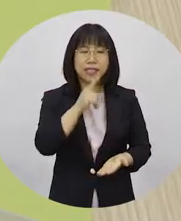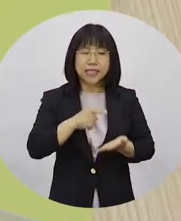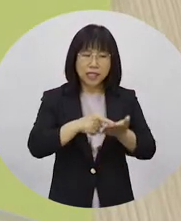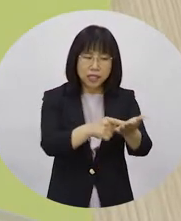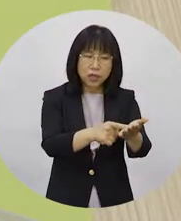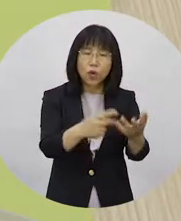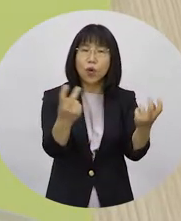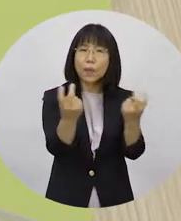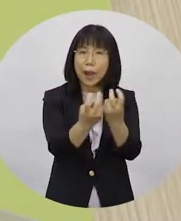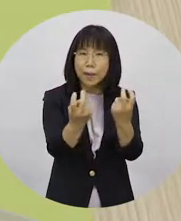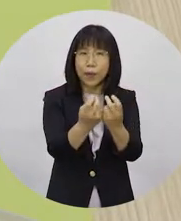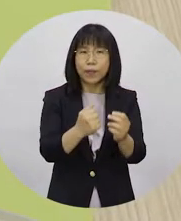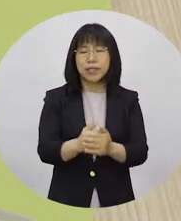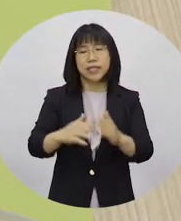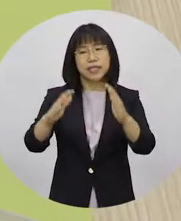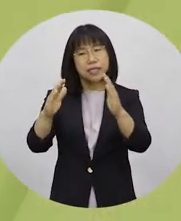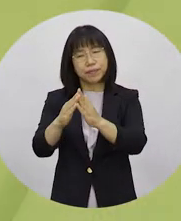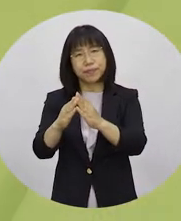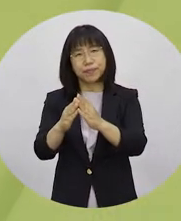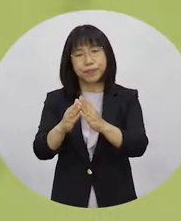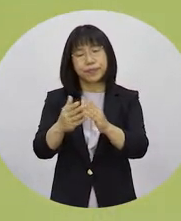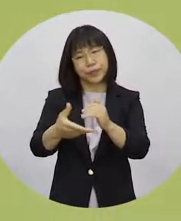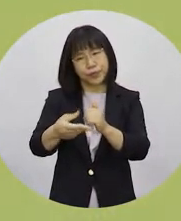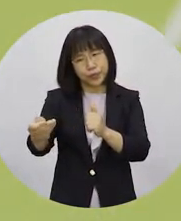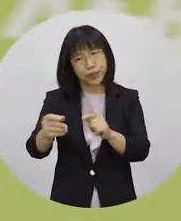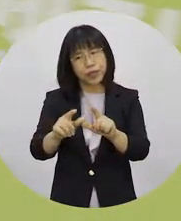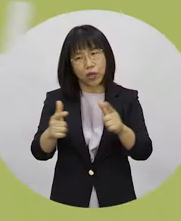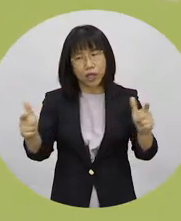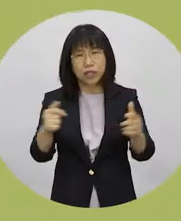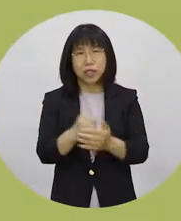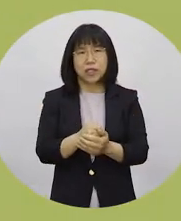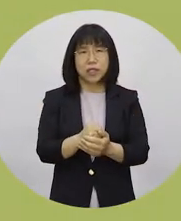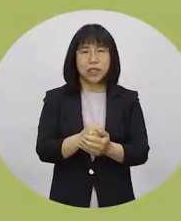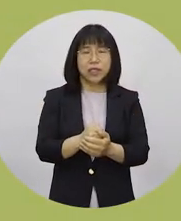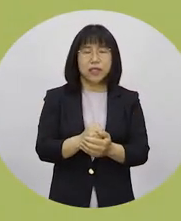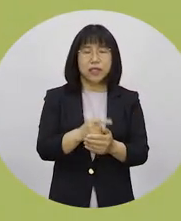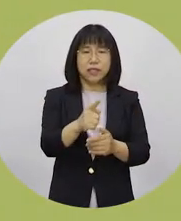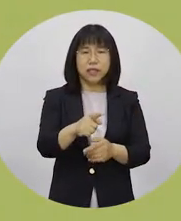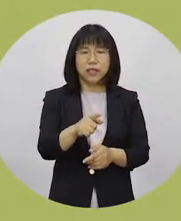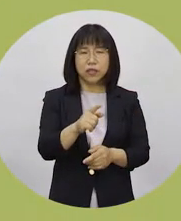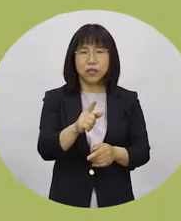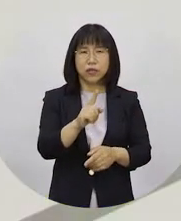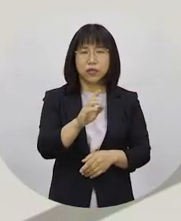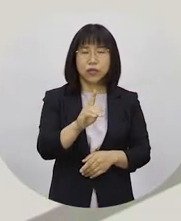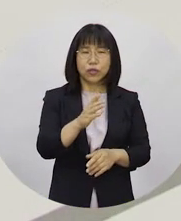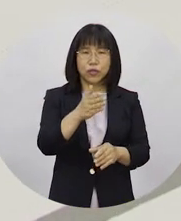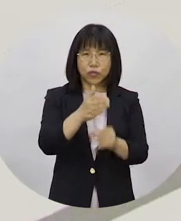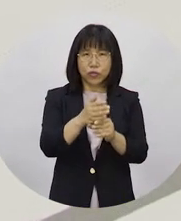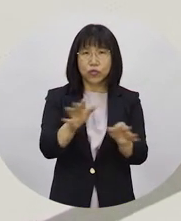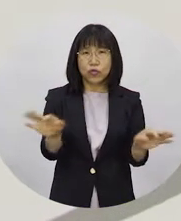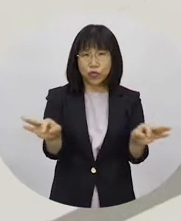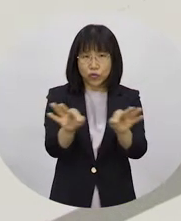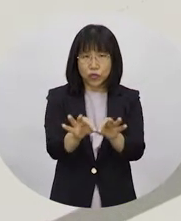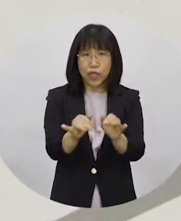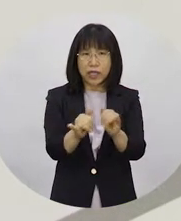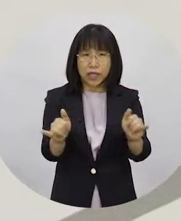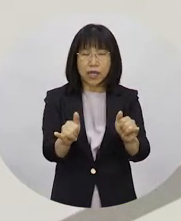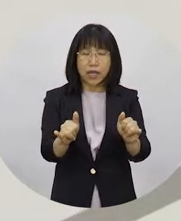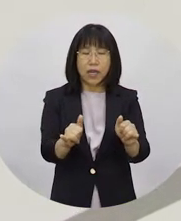가이드북에는 부동산 거래 신고 시 주요 확인 사항과 각종 실거래 신고 방법은 물론 주택임대차 신고